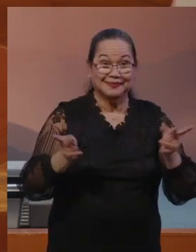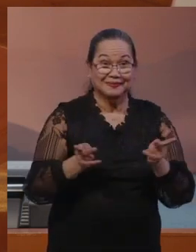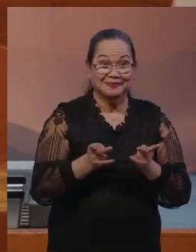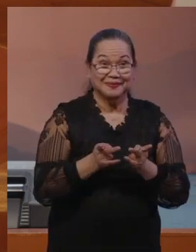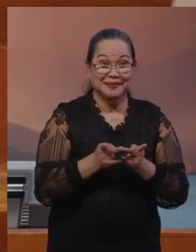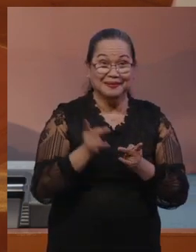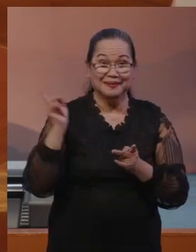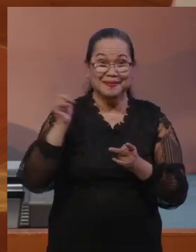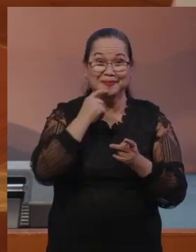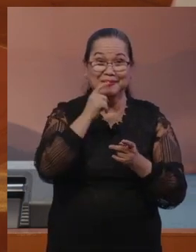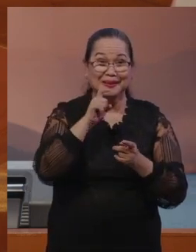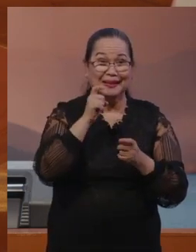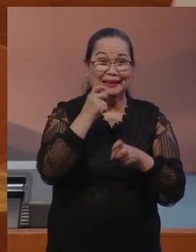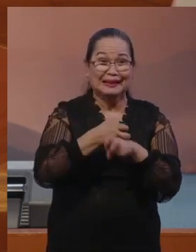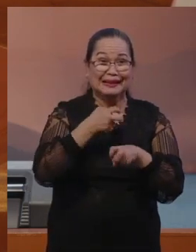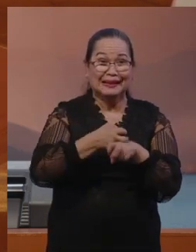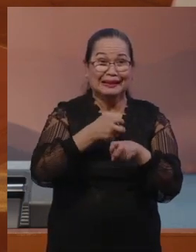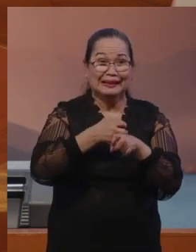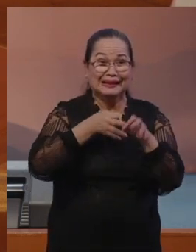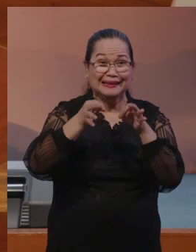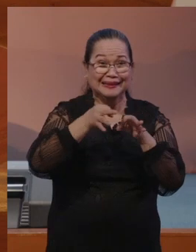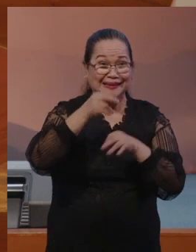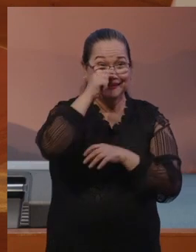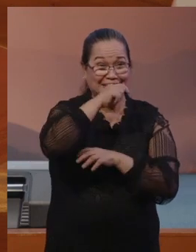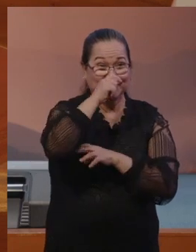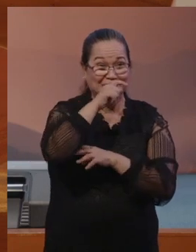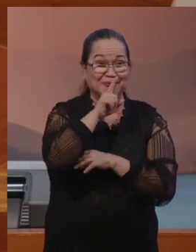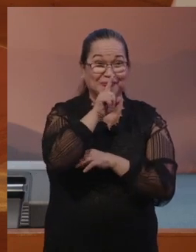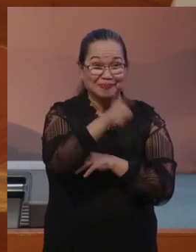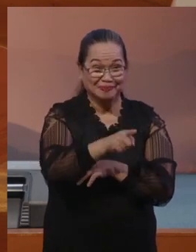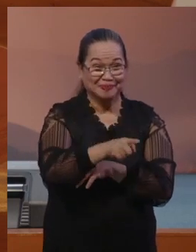translation siguro ng house of prostitution.